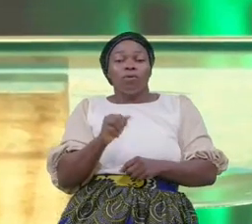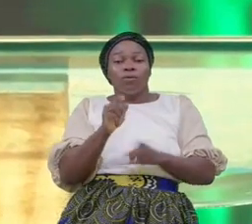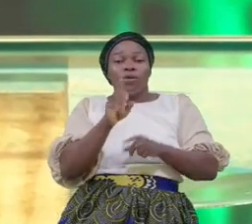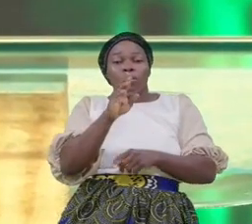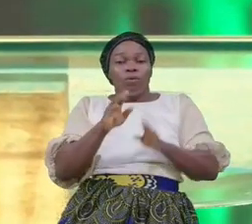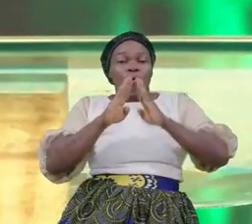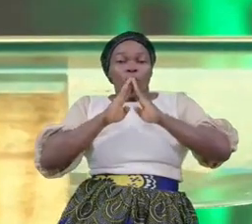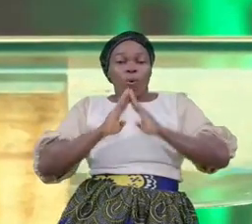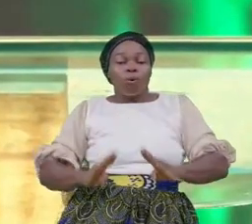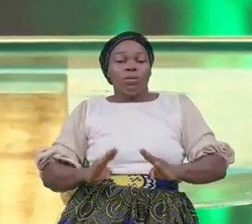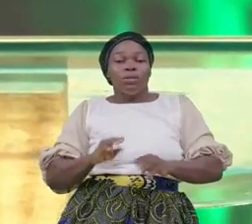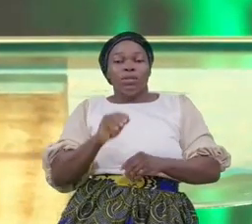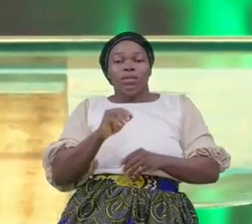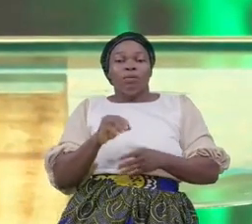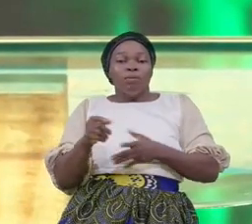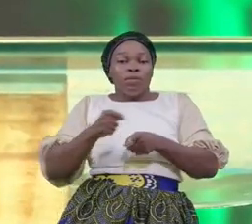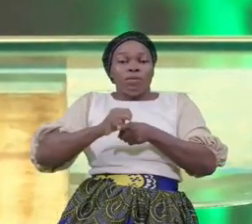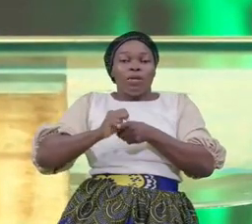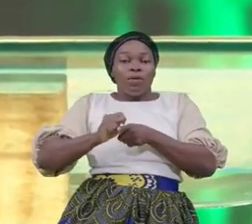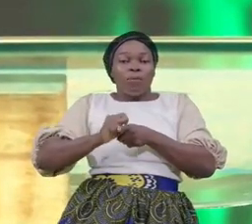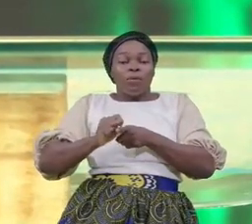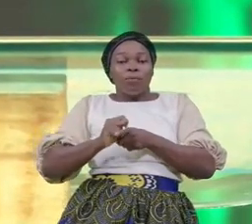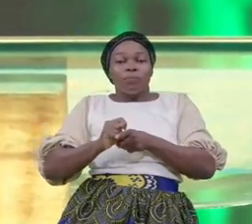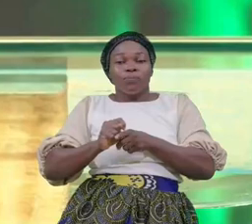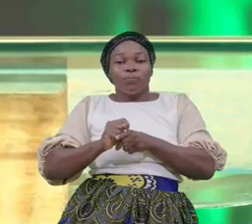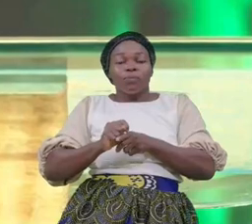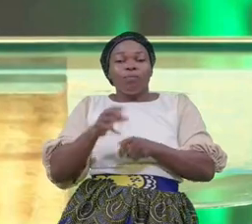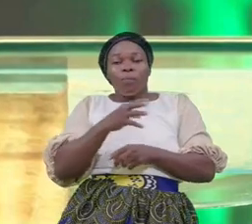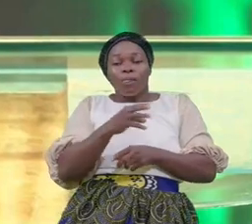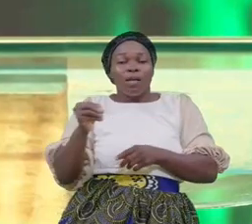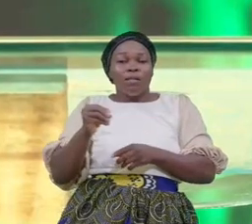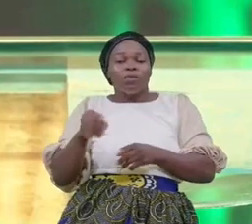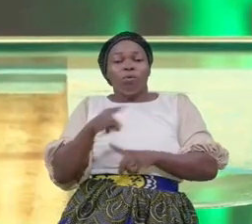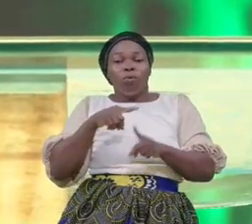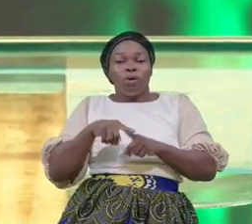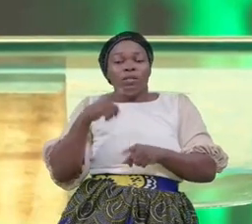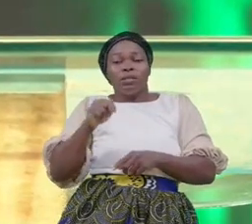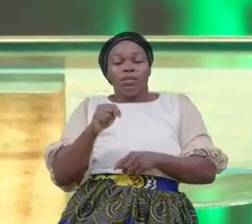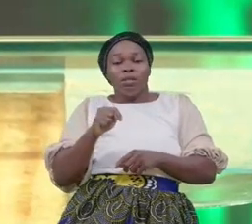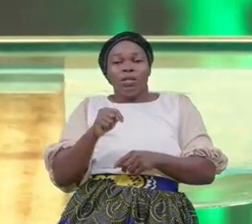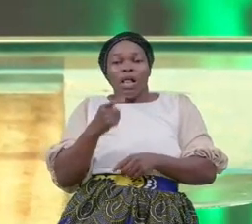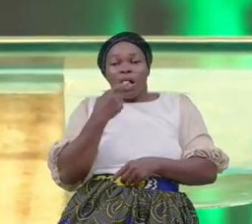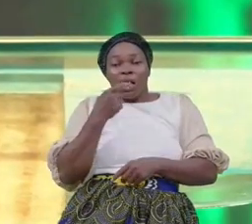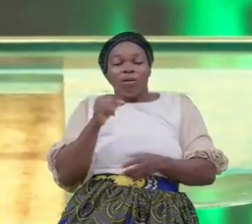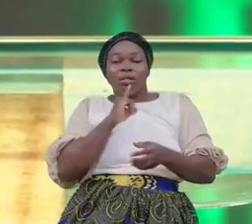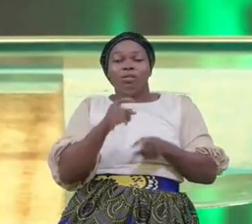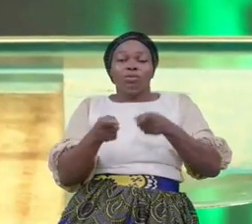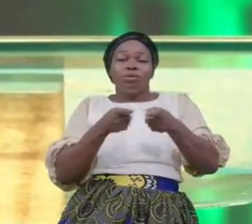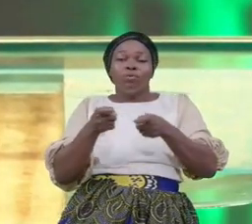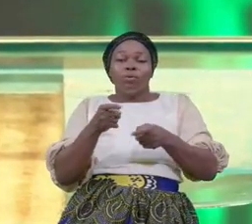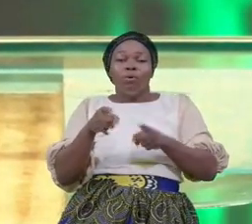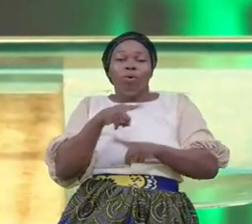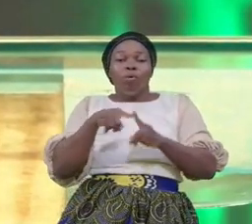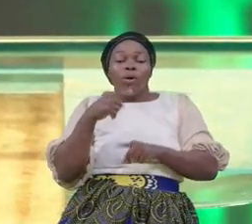de la thérapie du silence. C'est une thérapie. Lorsque les paroles sont contrôlées, lorsque la langue est contrôlée, lorsque la